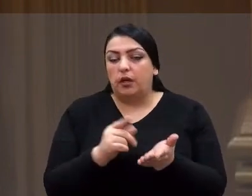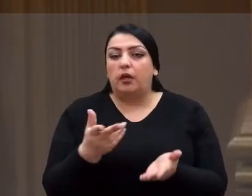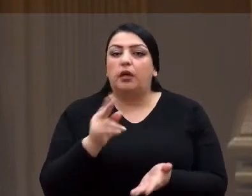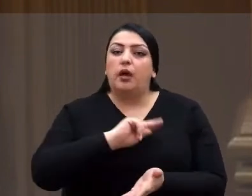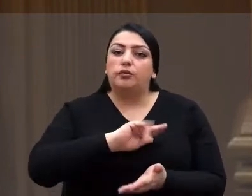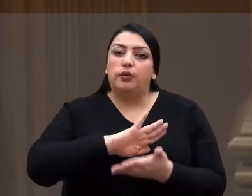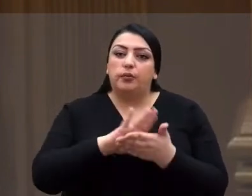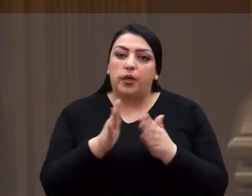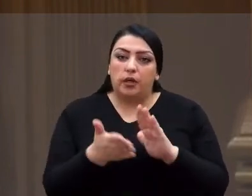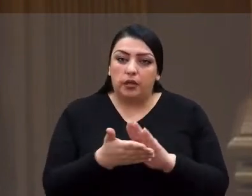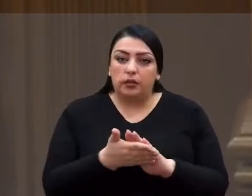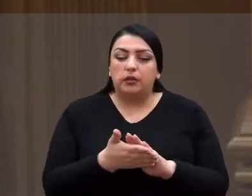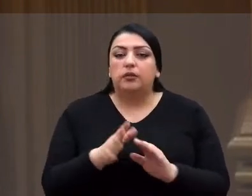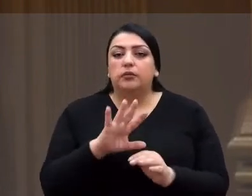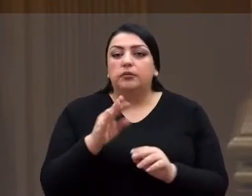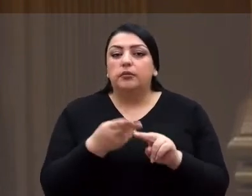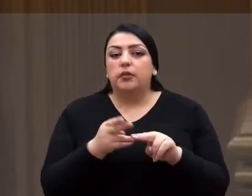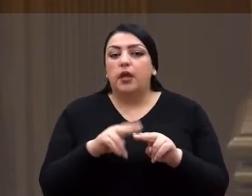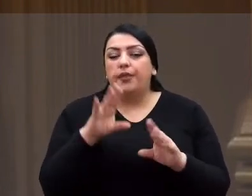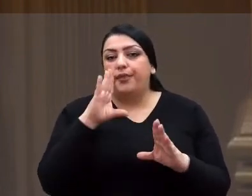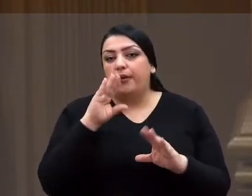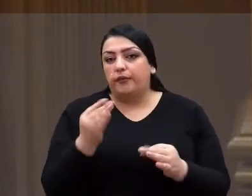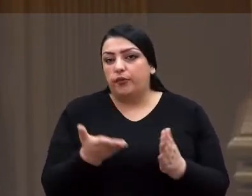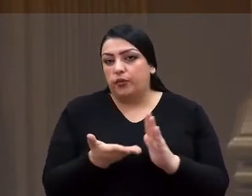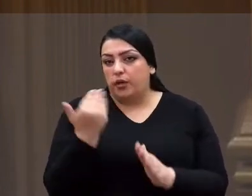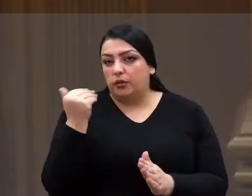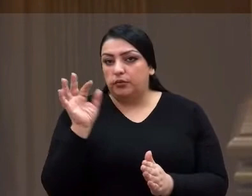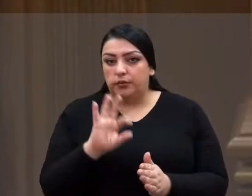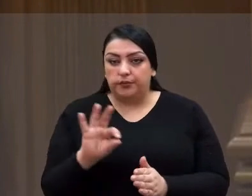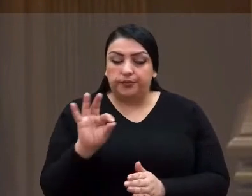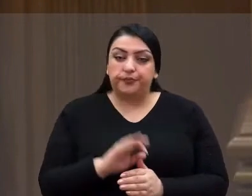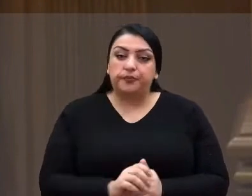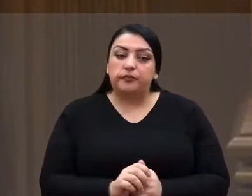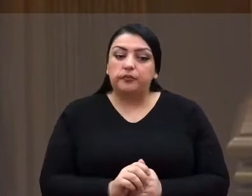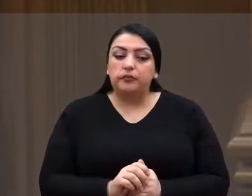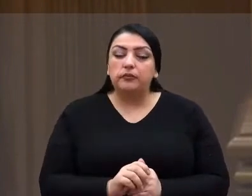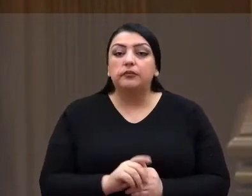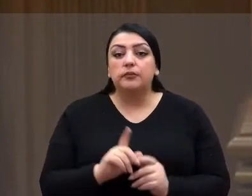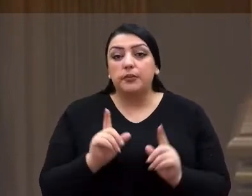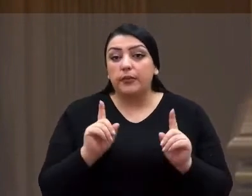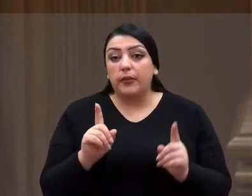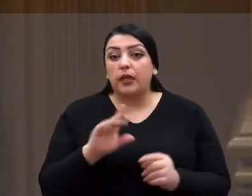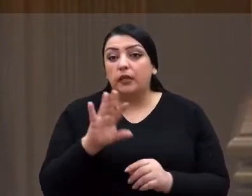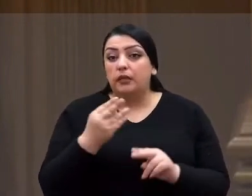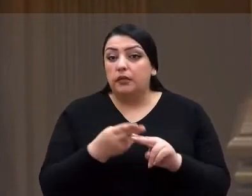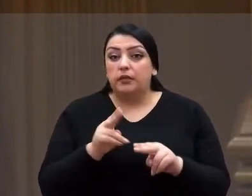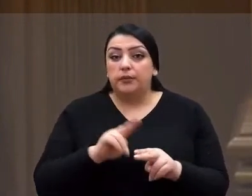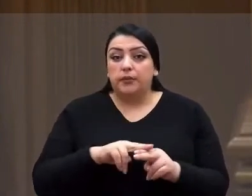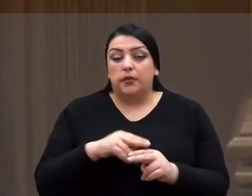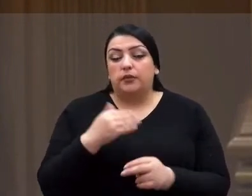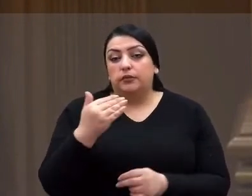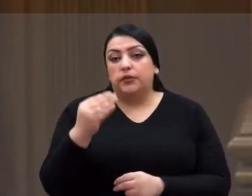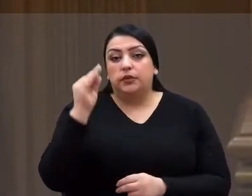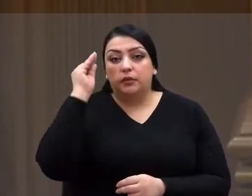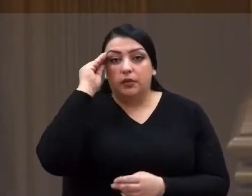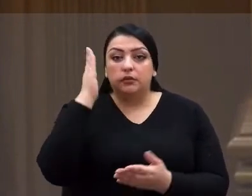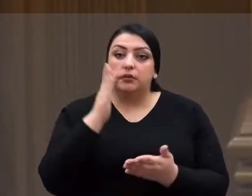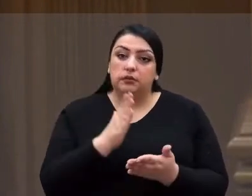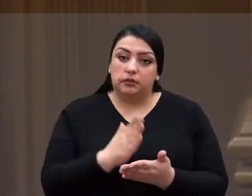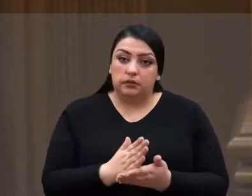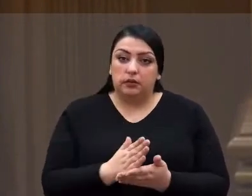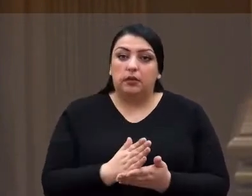աշխատանքային պայմանների լուծման հնարավորությունը հանելը։ Անշուշտ կա այն կարծիքը և այն տրամաբանություն ունի,